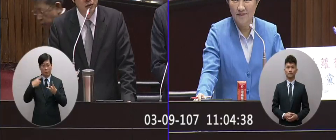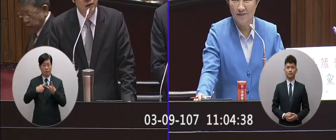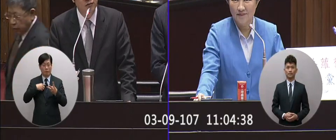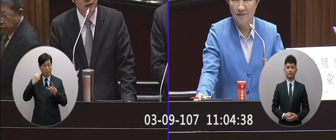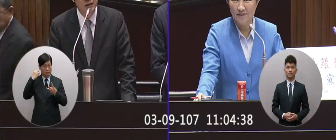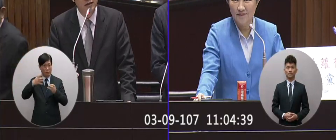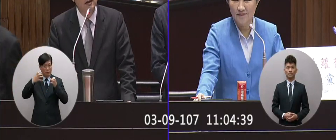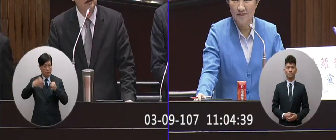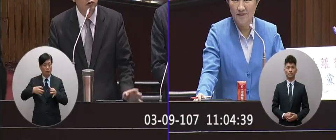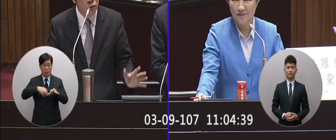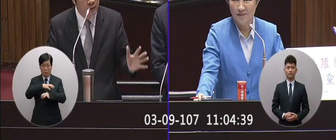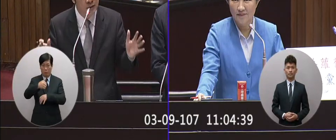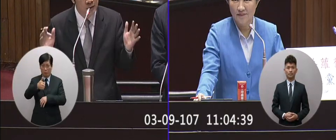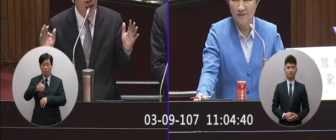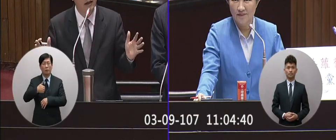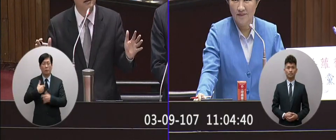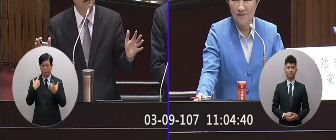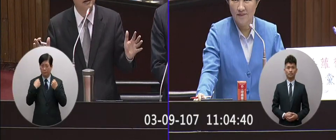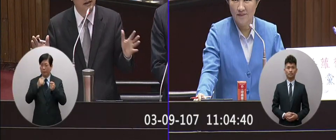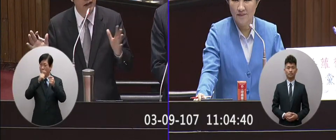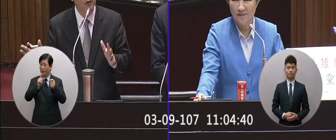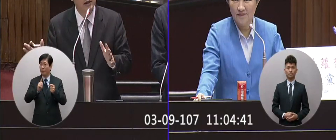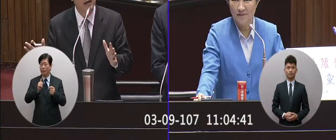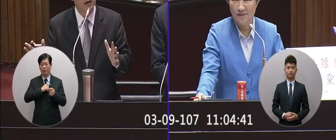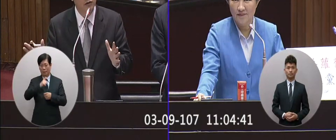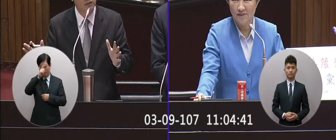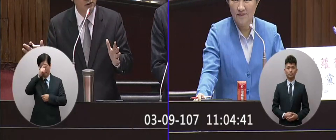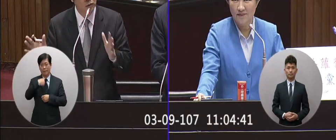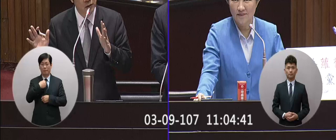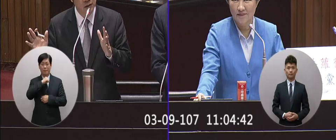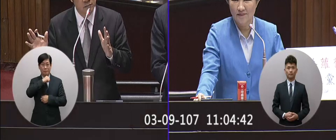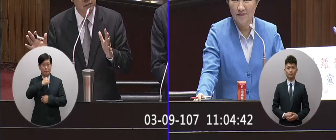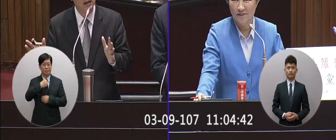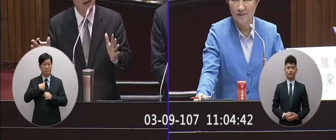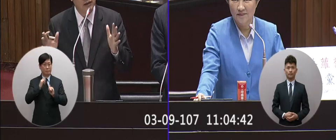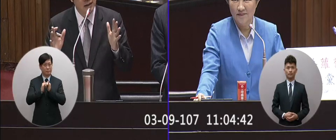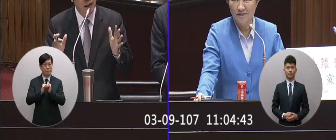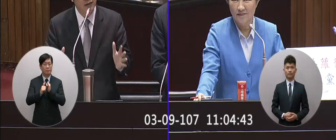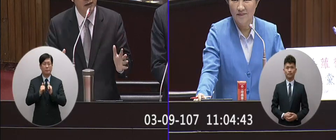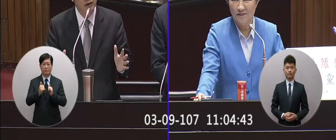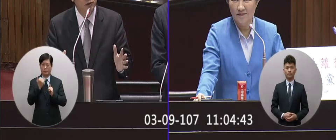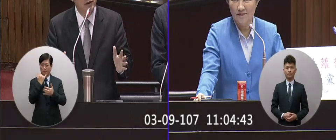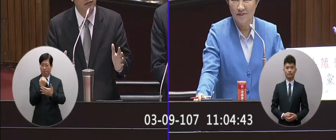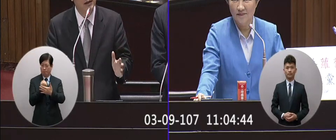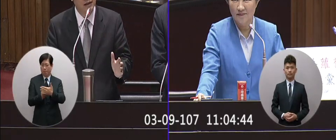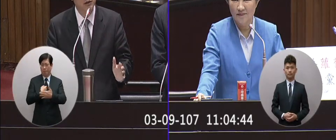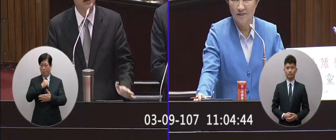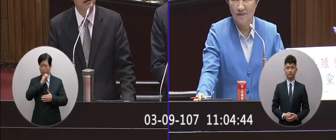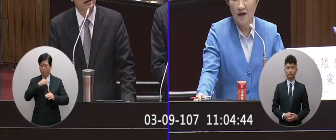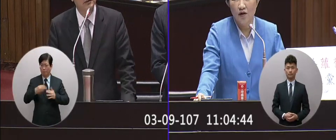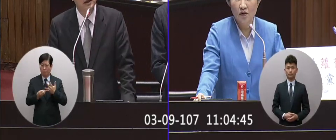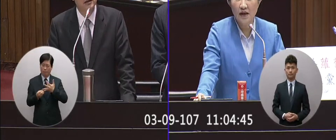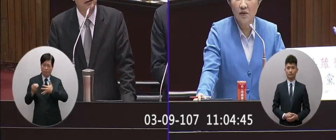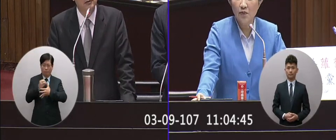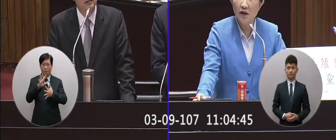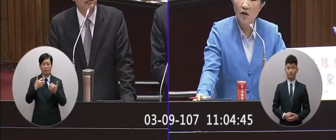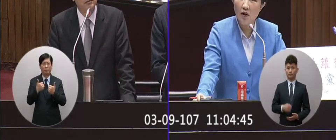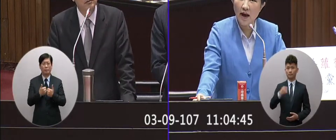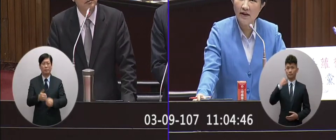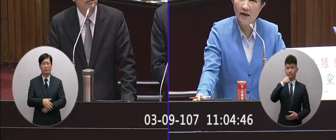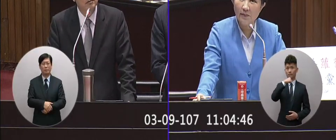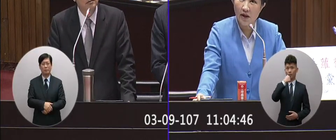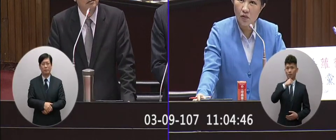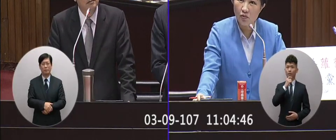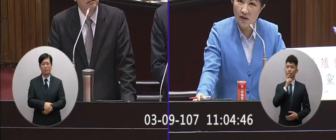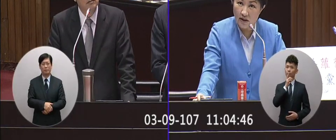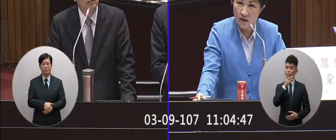新创的友善环境，无非是让台湾哈我们国人要在台湾这块土地发展有他的机会。 台湾未